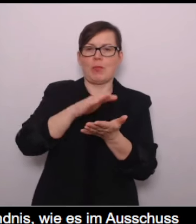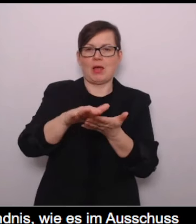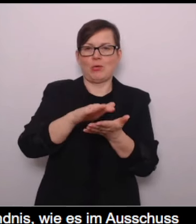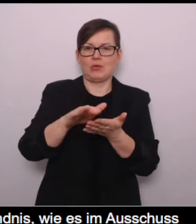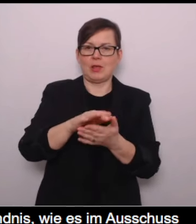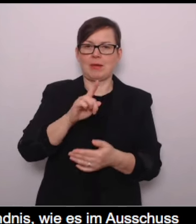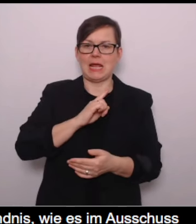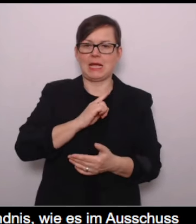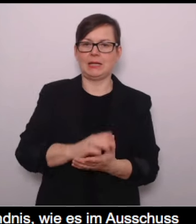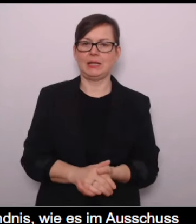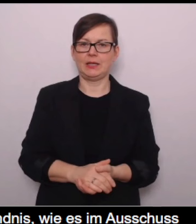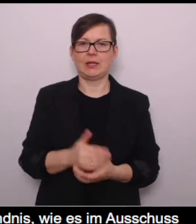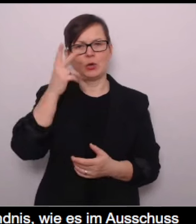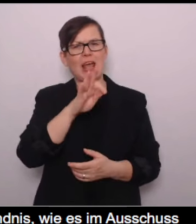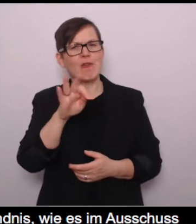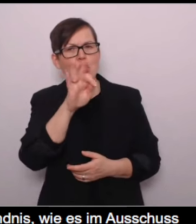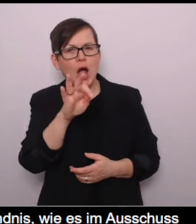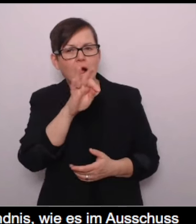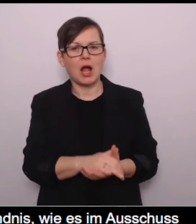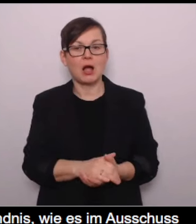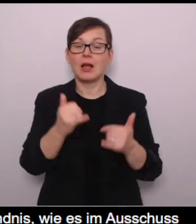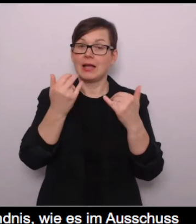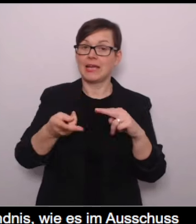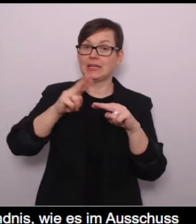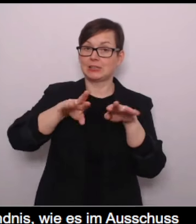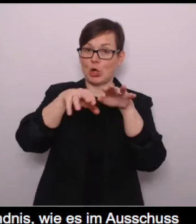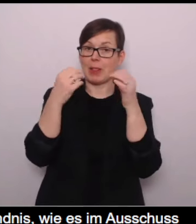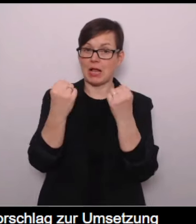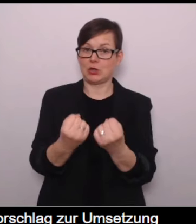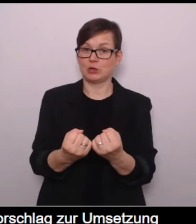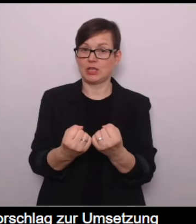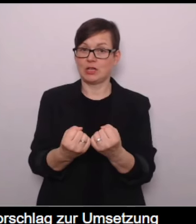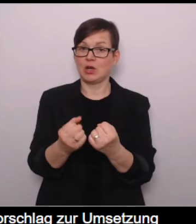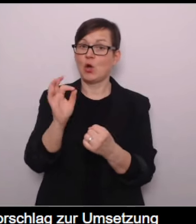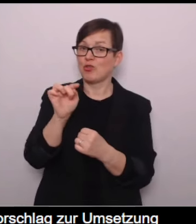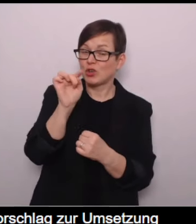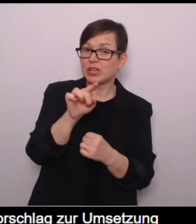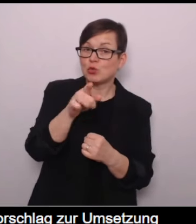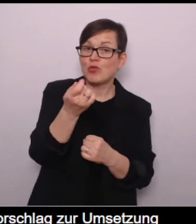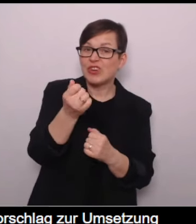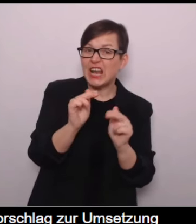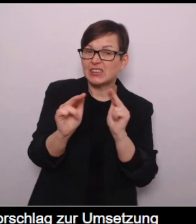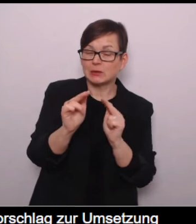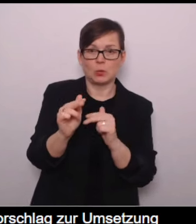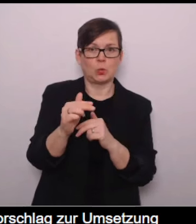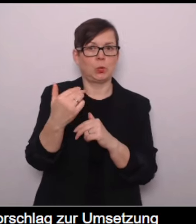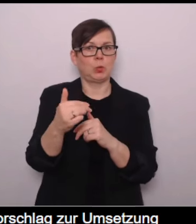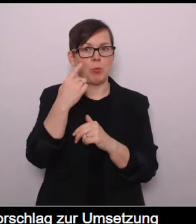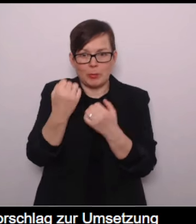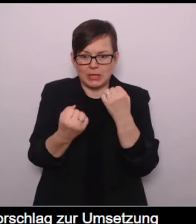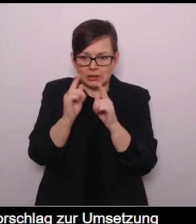ausgegeben. Wo hätten Sie denn vielleicht gerne noch mehr ausgeben wollen oder können? Und Herr Föerker, das ist jetzt ein